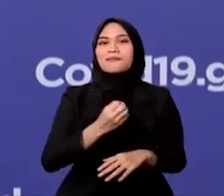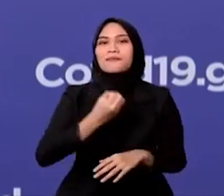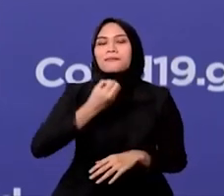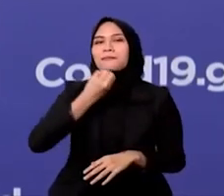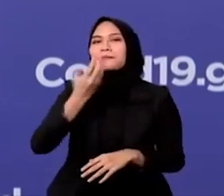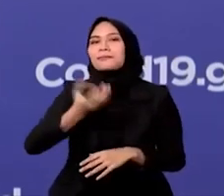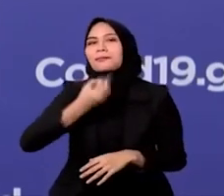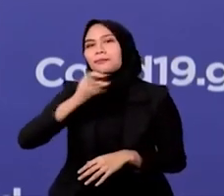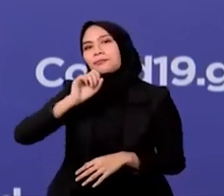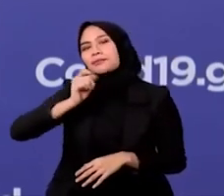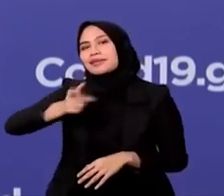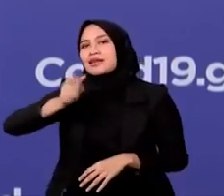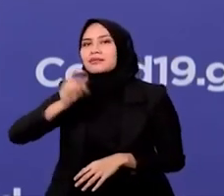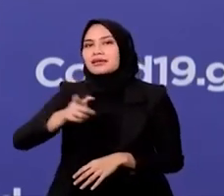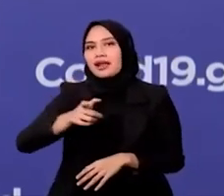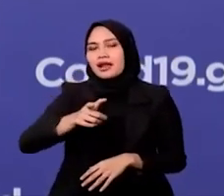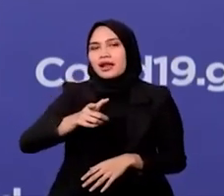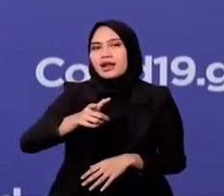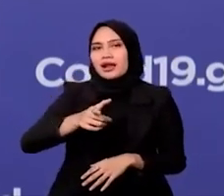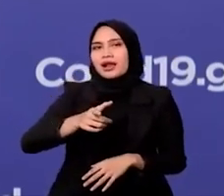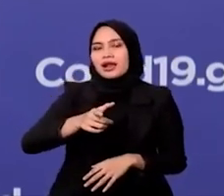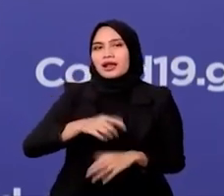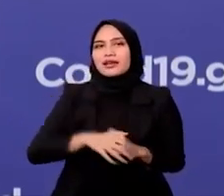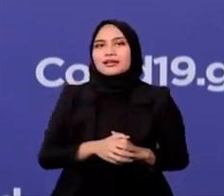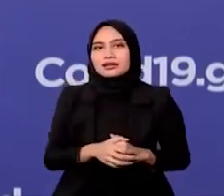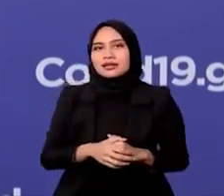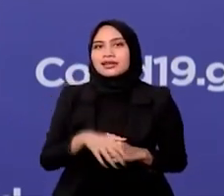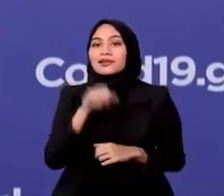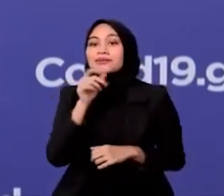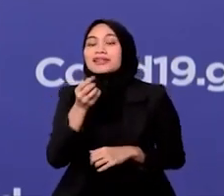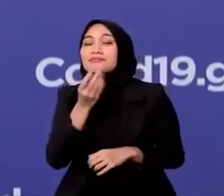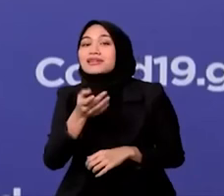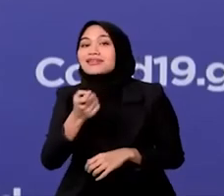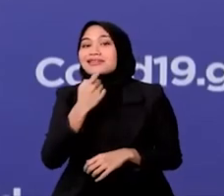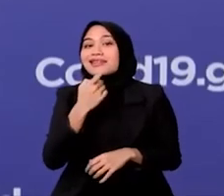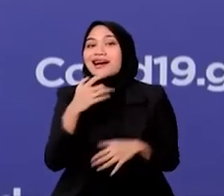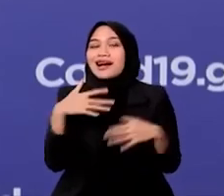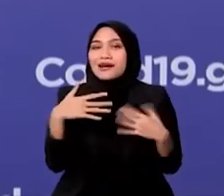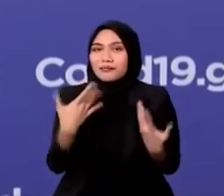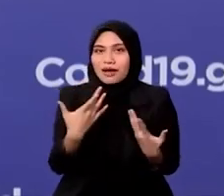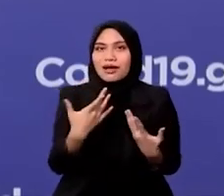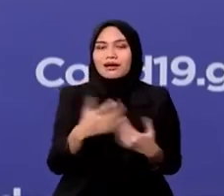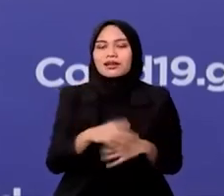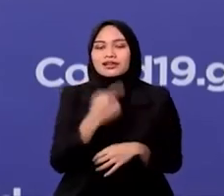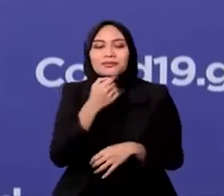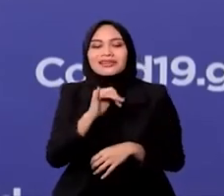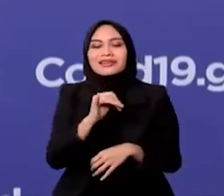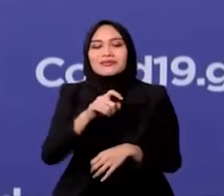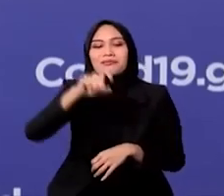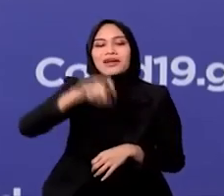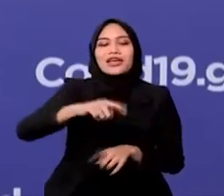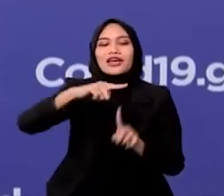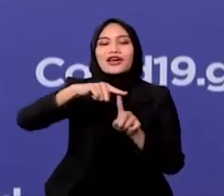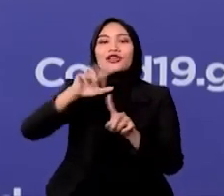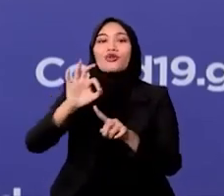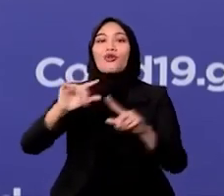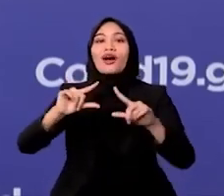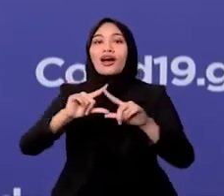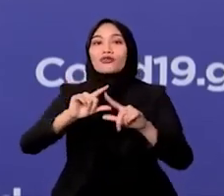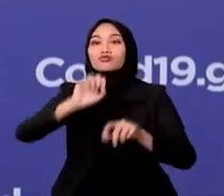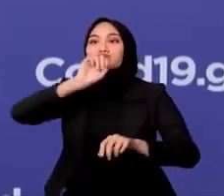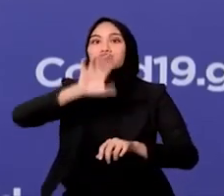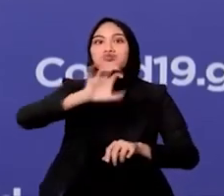seluruh jamaah dan masyarakat sekitarnya artinya memakai twice yang di menara untuk